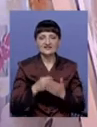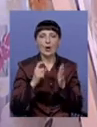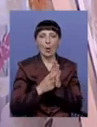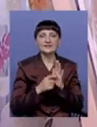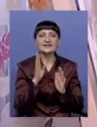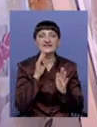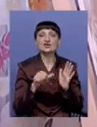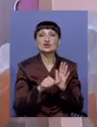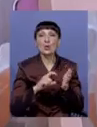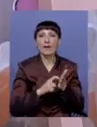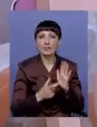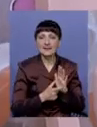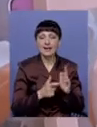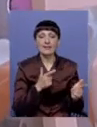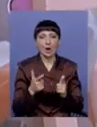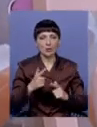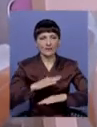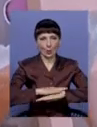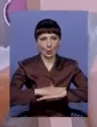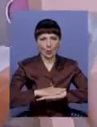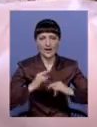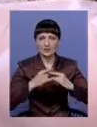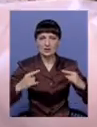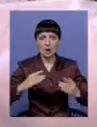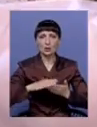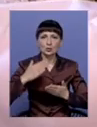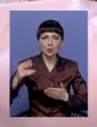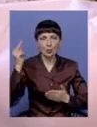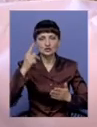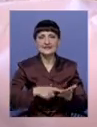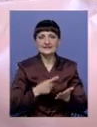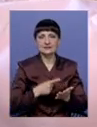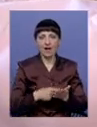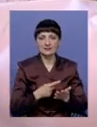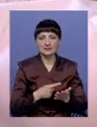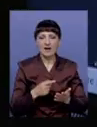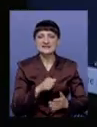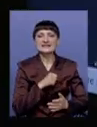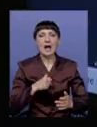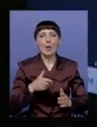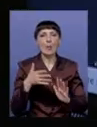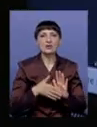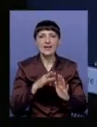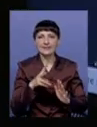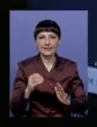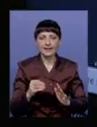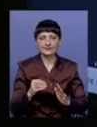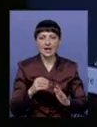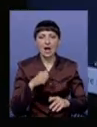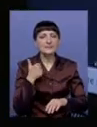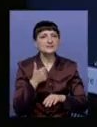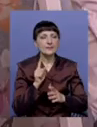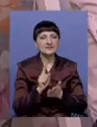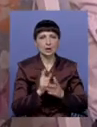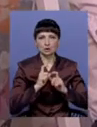6 классницы алина бондарева готовиться к уроку на столе ноутбук учебник и тетрадь 1 предмет самопознанием на алине обязательной дресс-код